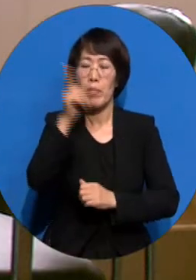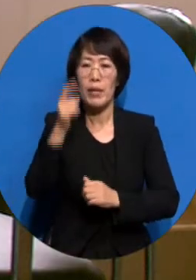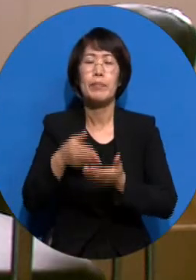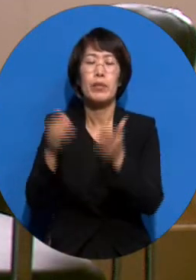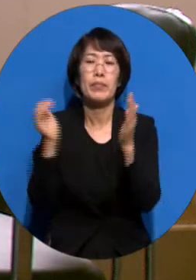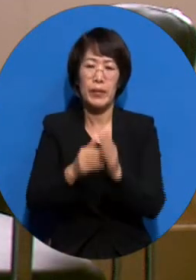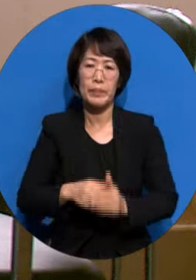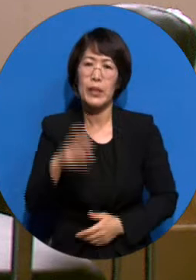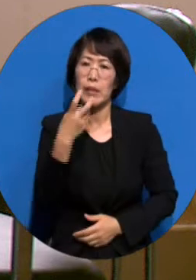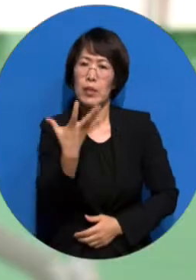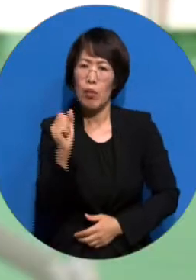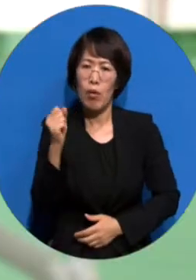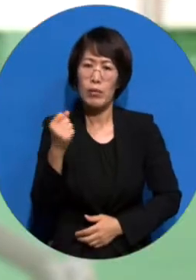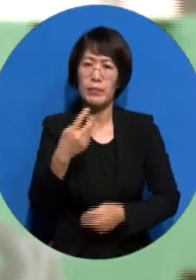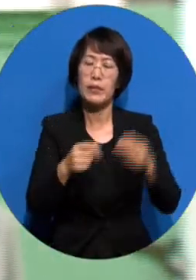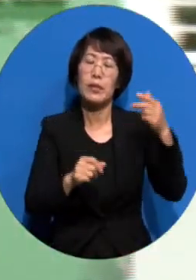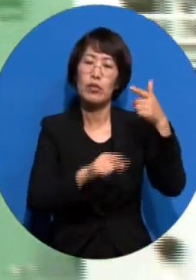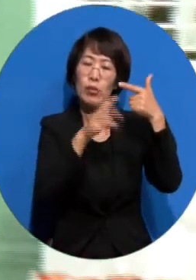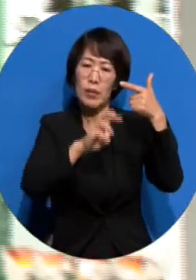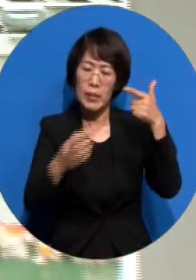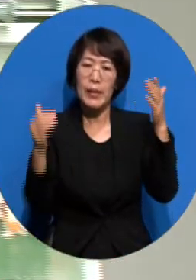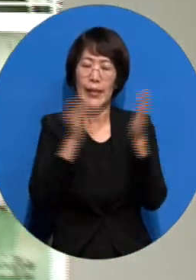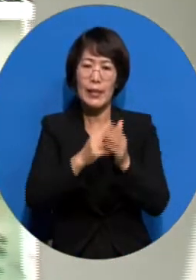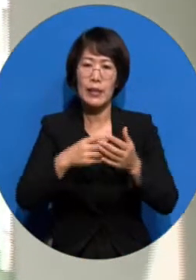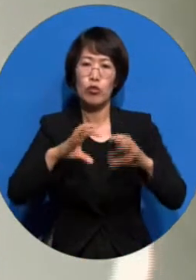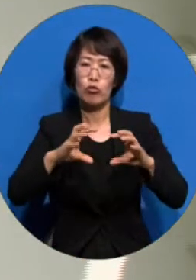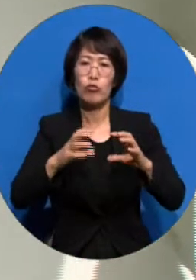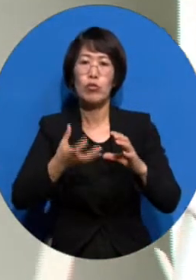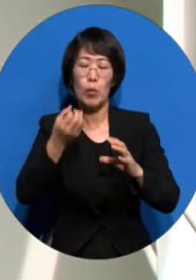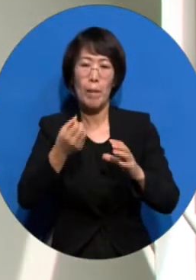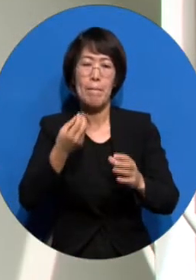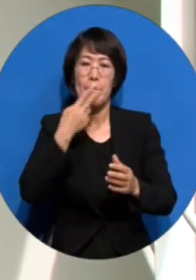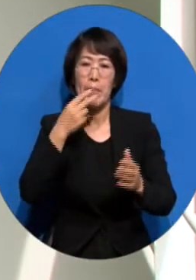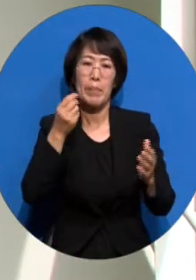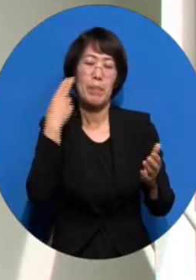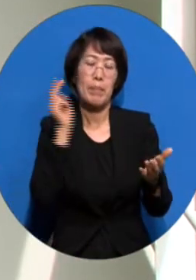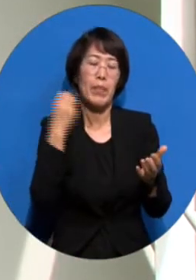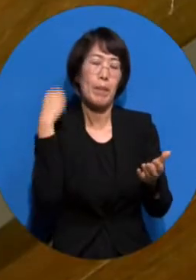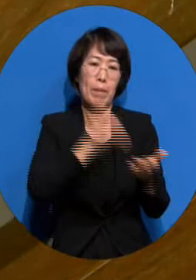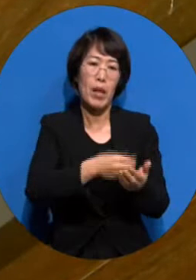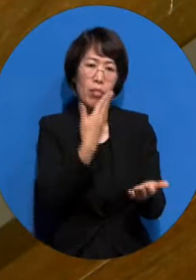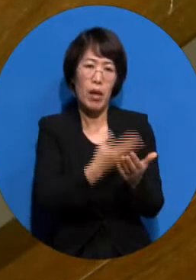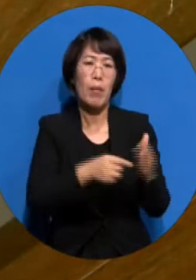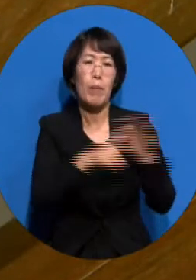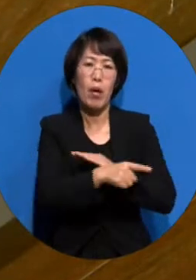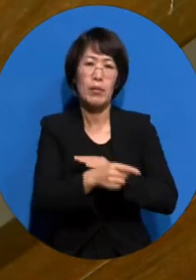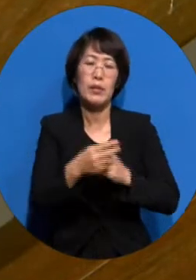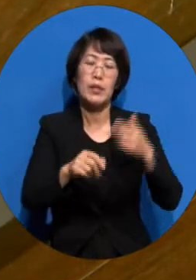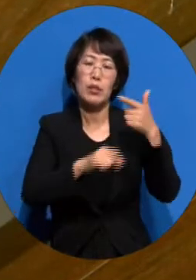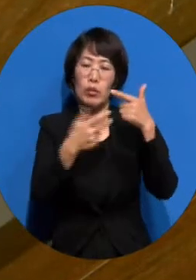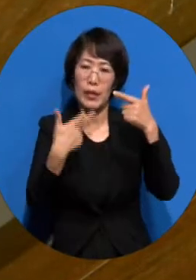선 보조금 27억 원의 진한데 30일까지 국고로 반환 하라는 통보를 받고 지난달 17의 행정소송의 저에게